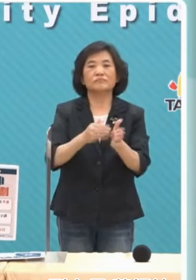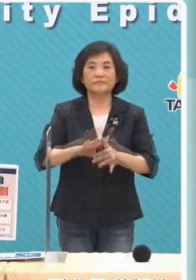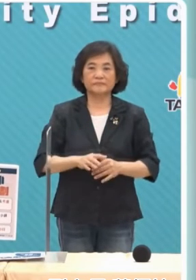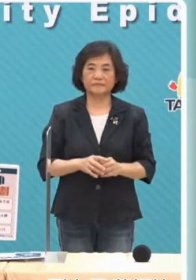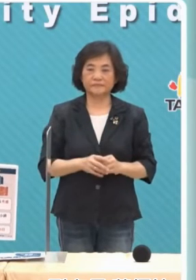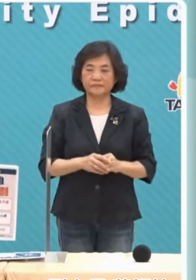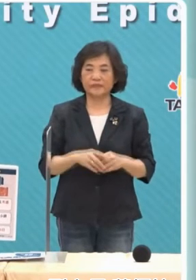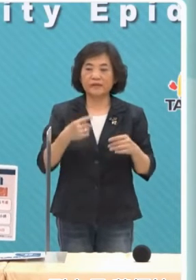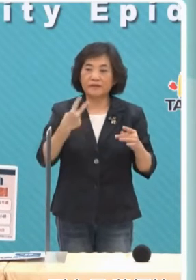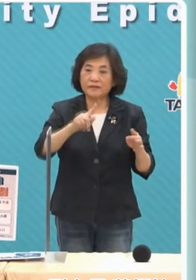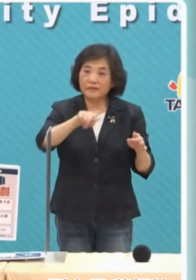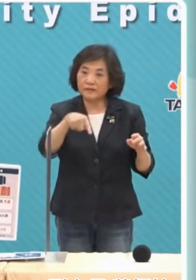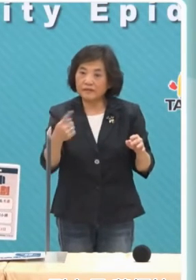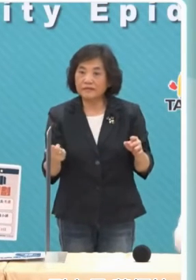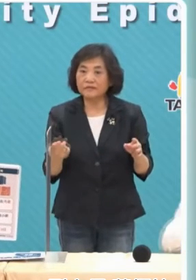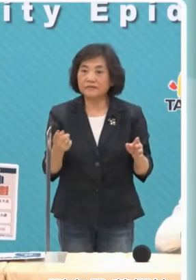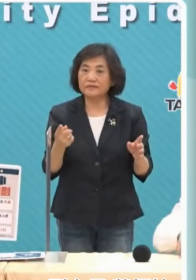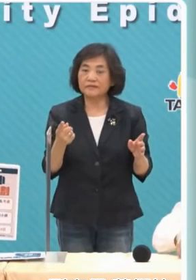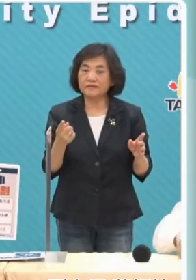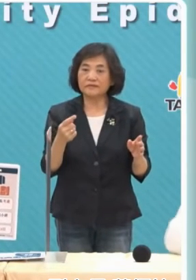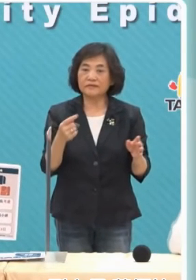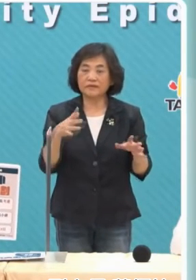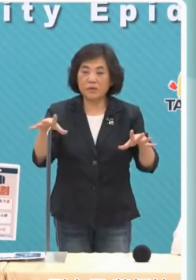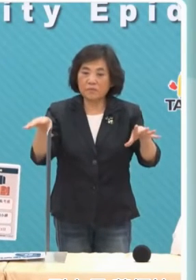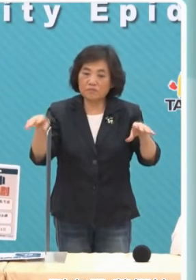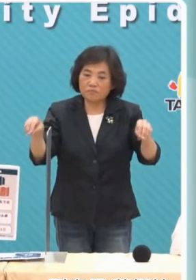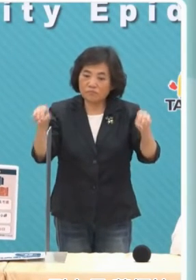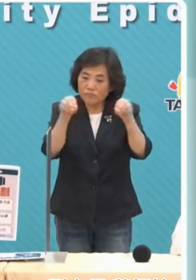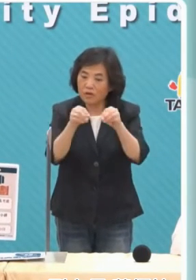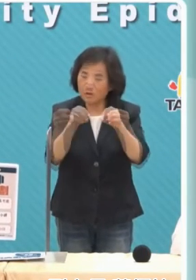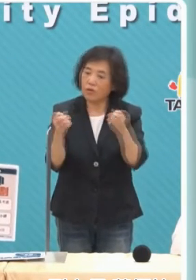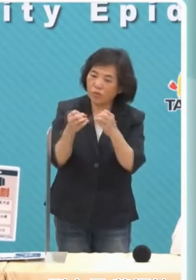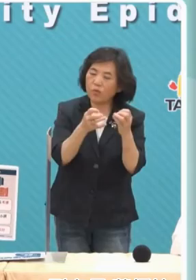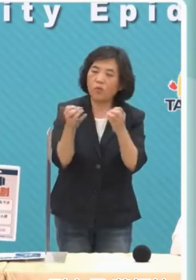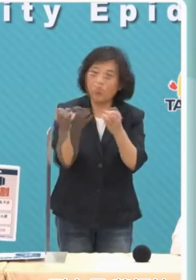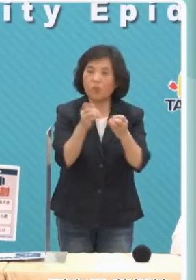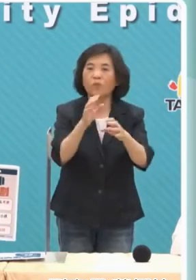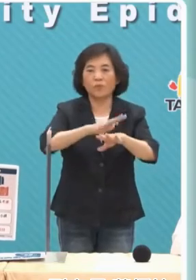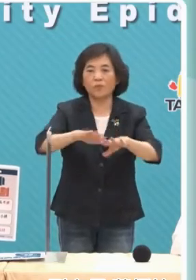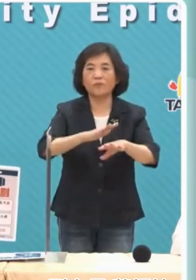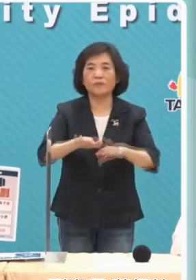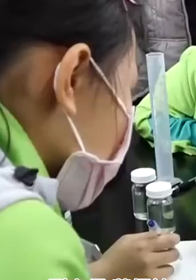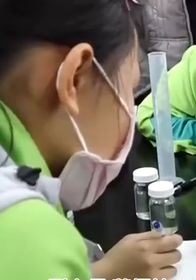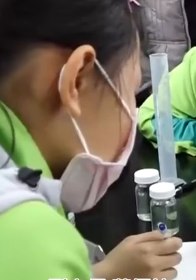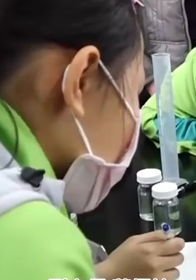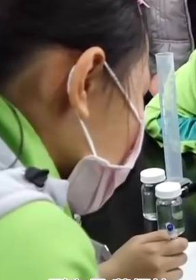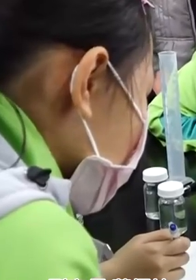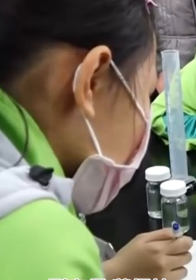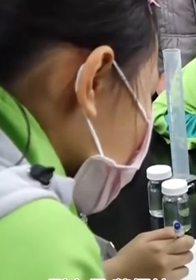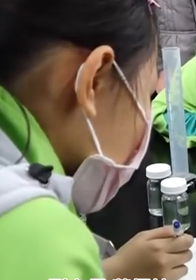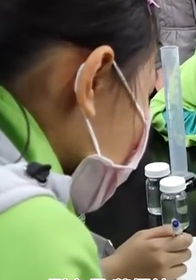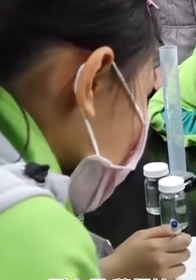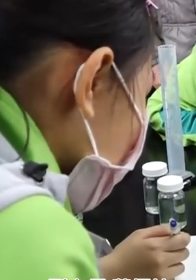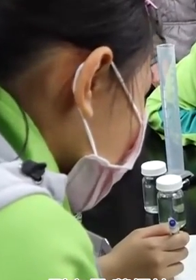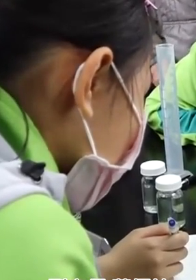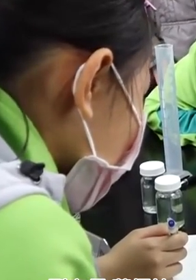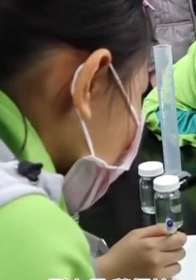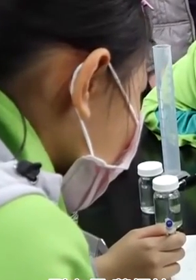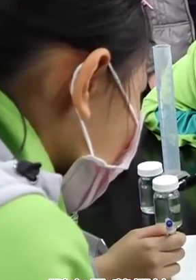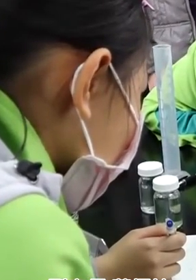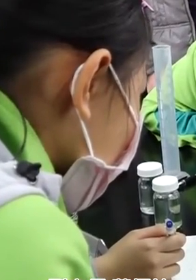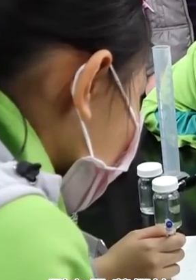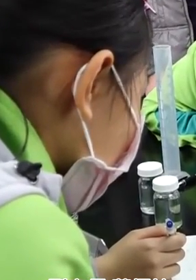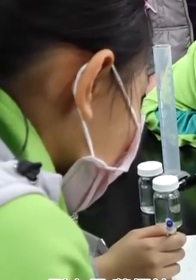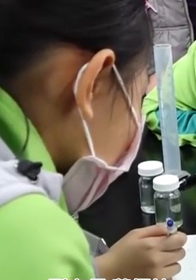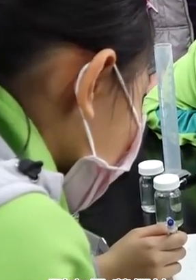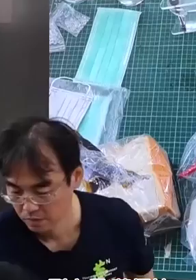那当然接下来就是说媒合好之后他们会去讨论那具体的一个接种的时间。所